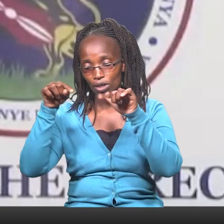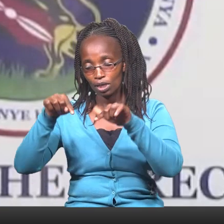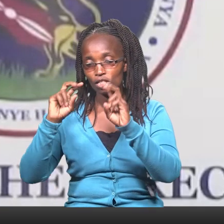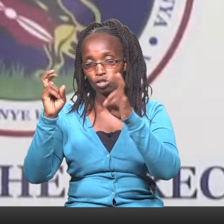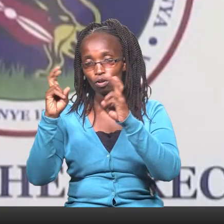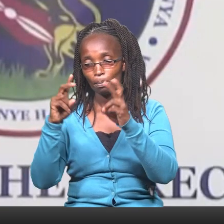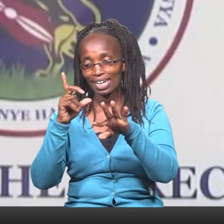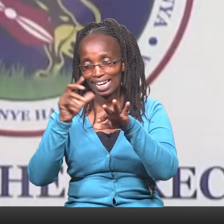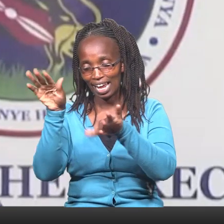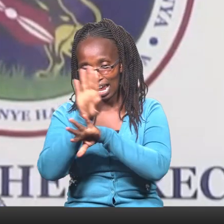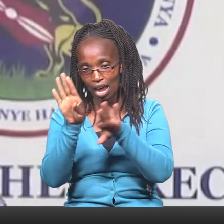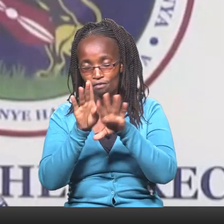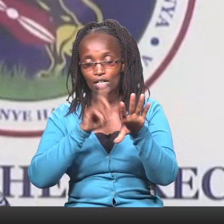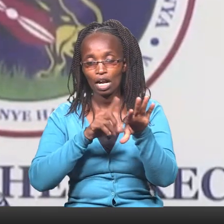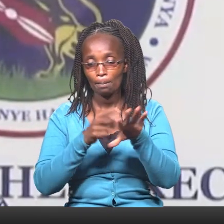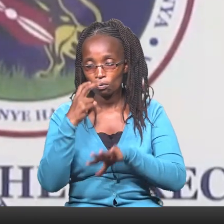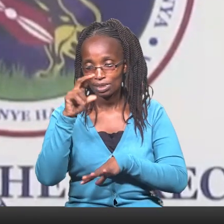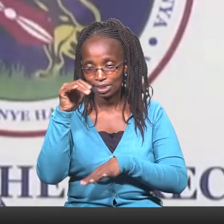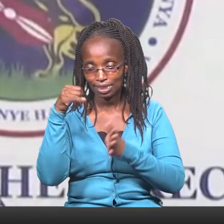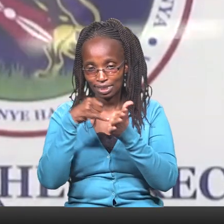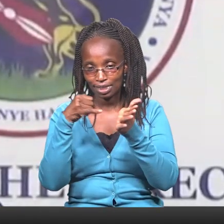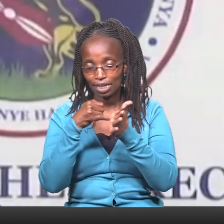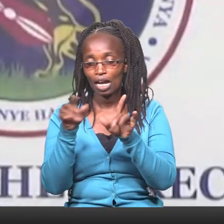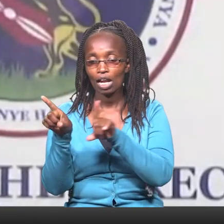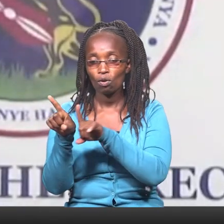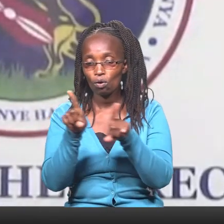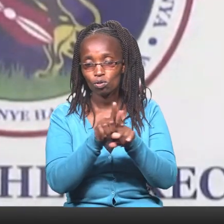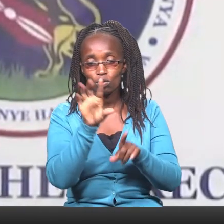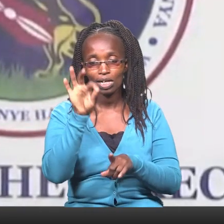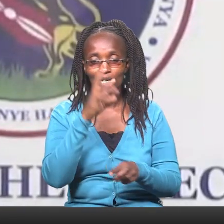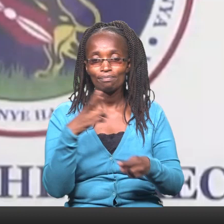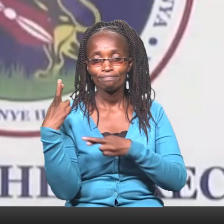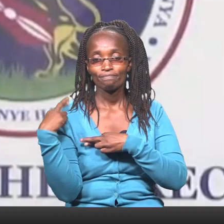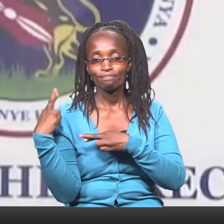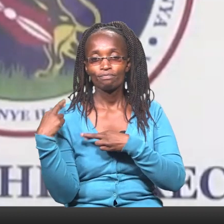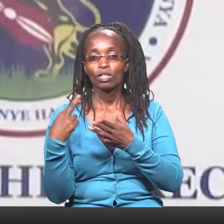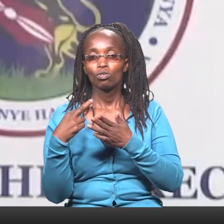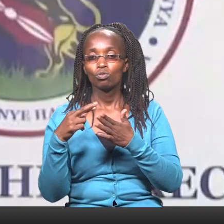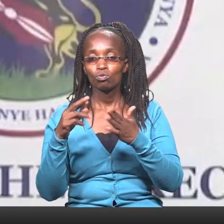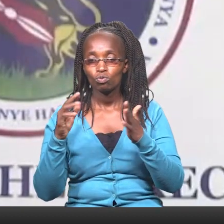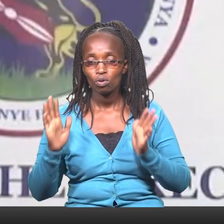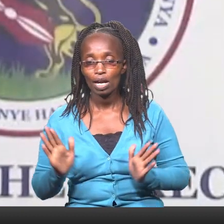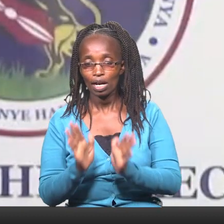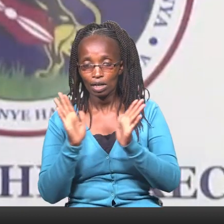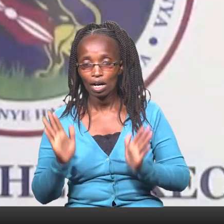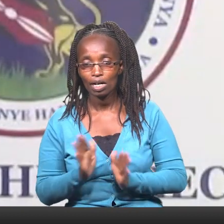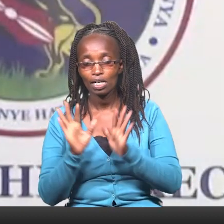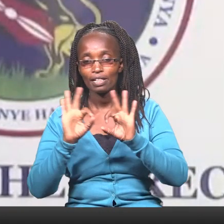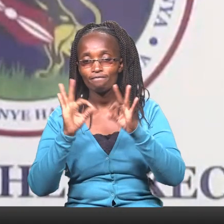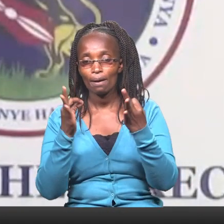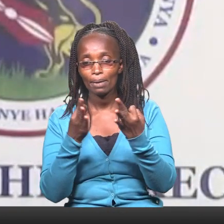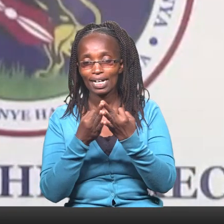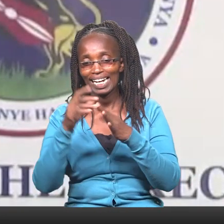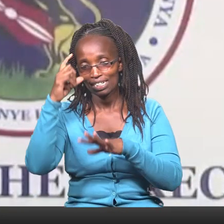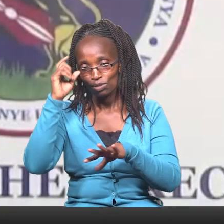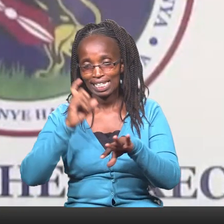pia kuchukua jukumu ya kuweza kuwasensitize na kuwaeleza jamii hii madhara na